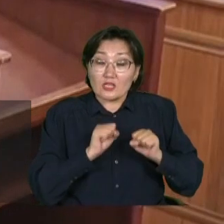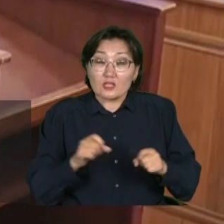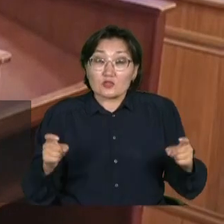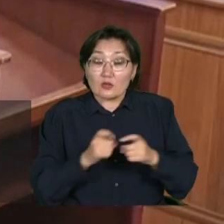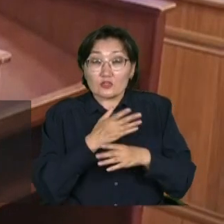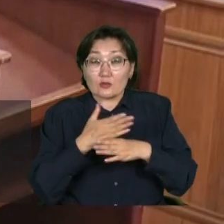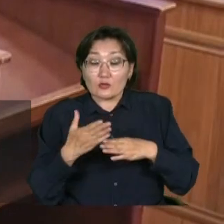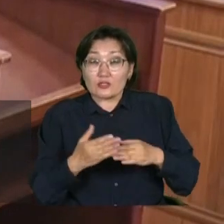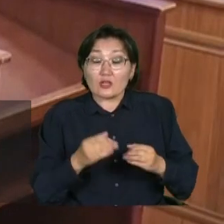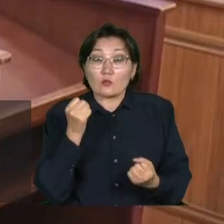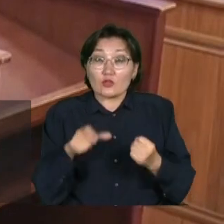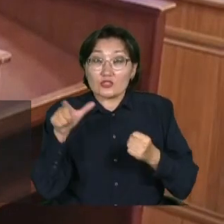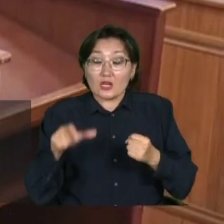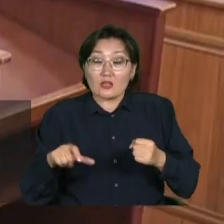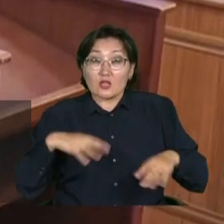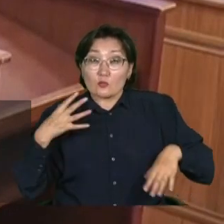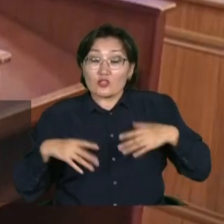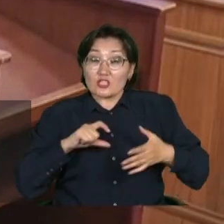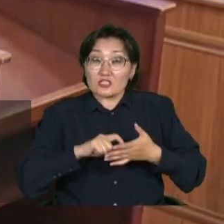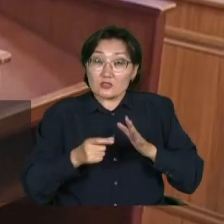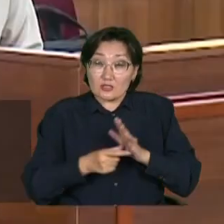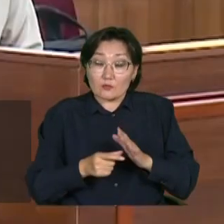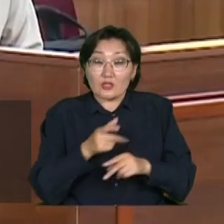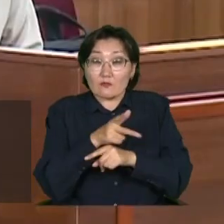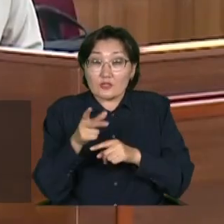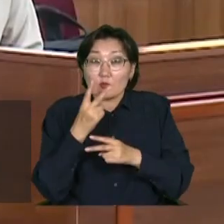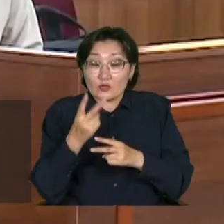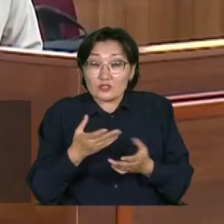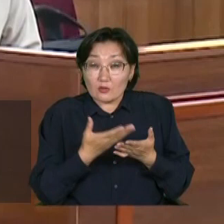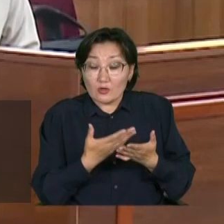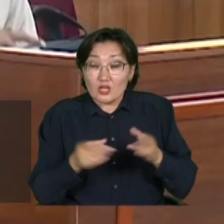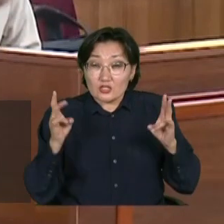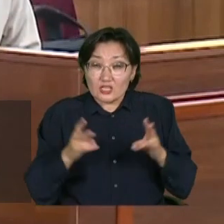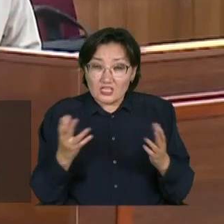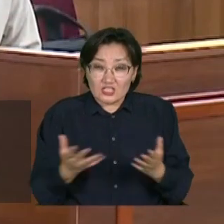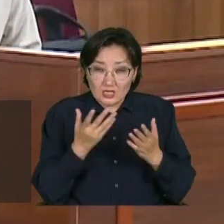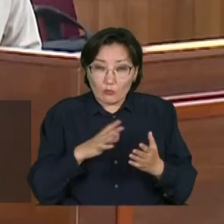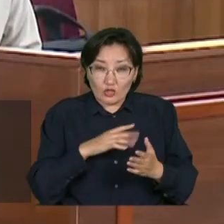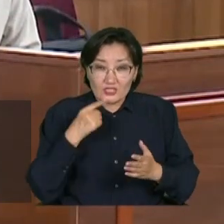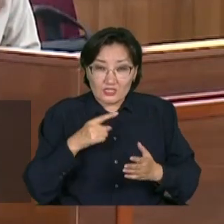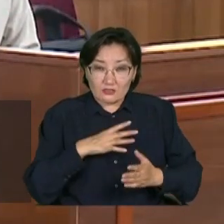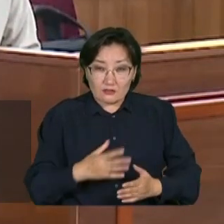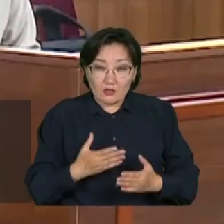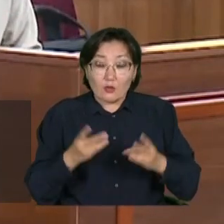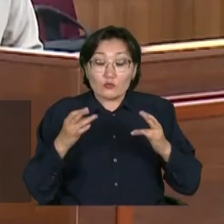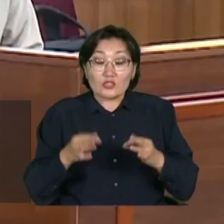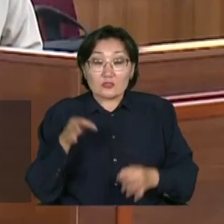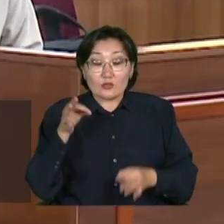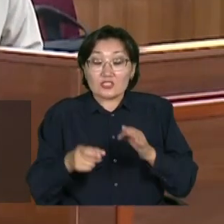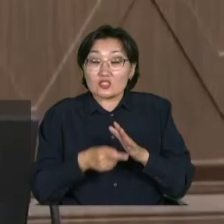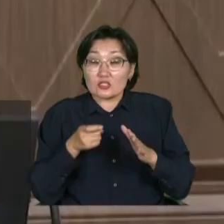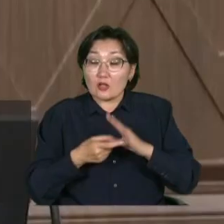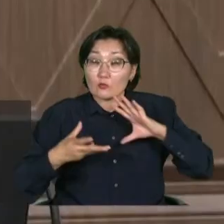кейін жәбірленушінің жаттығу залында спортпен шұғылданып жатқан бейне жазбаларын ұсынып, жарақаты жеңіл болған деген алға тартты. Алайда сот